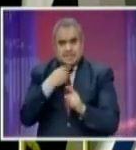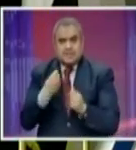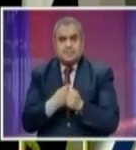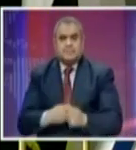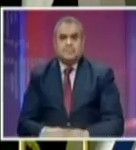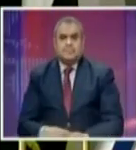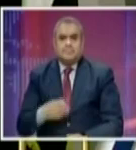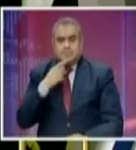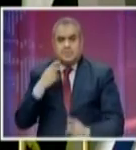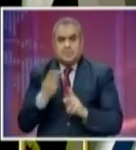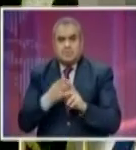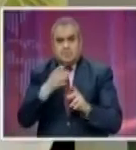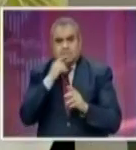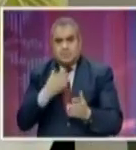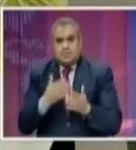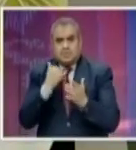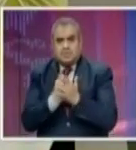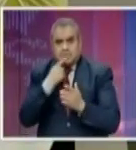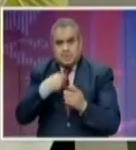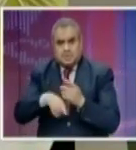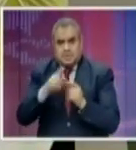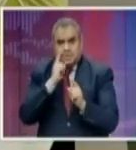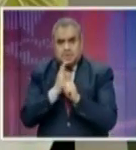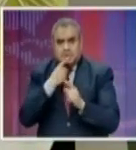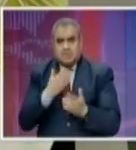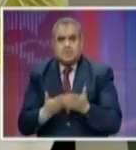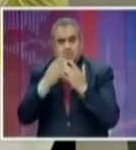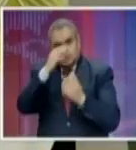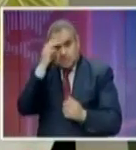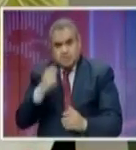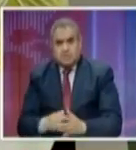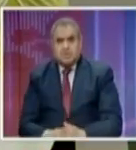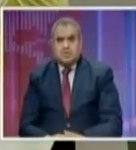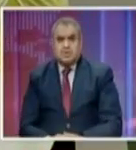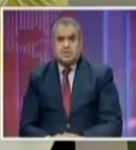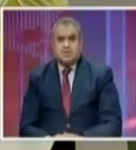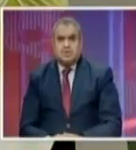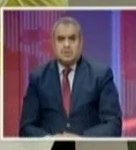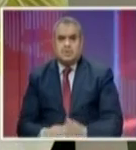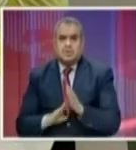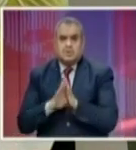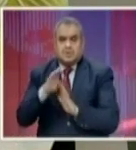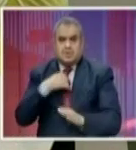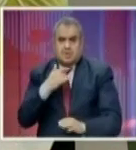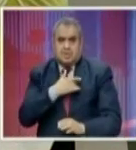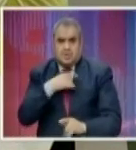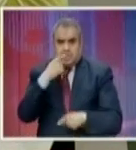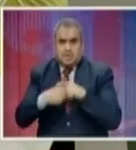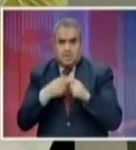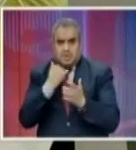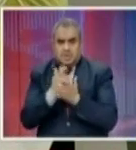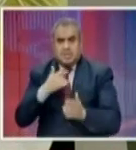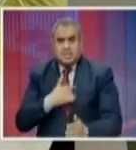حضرتك، وشجعني قريب قوي عشان نفسي أعمل حاجات كبيرة،